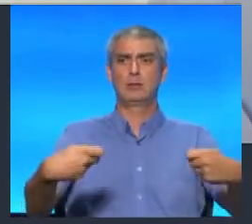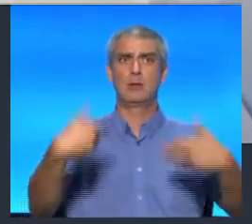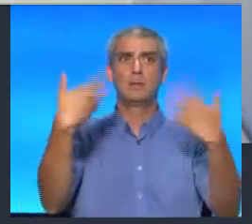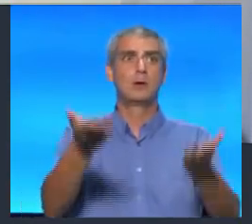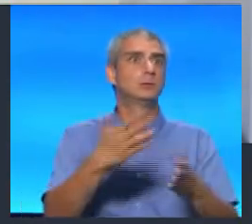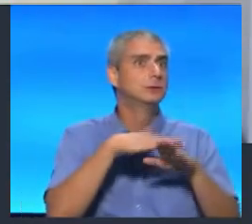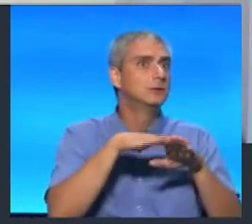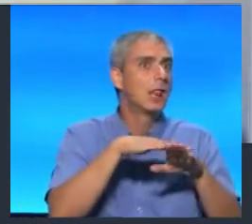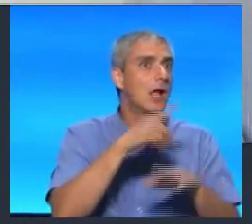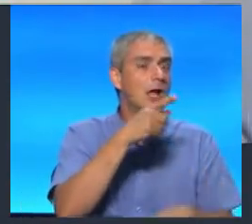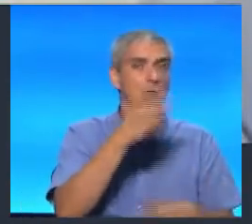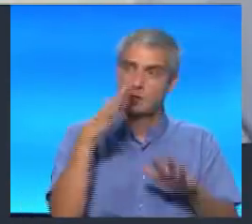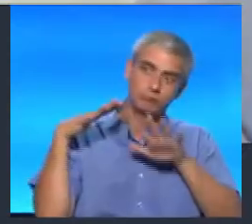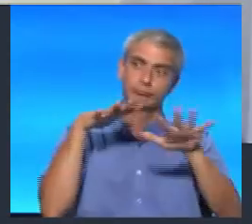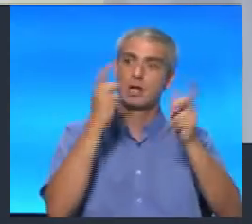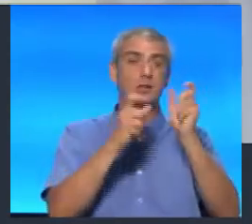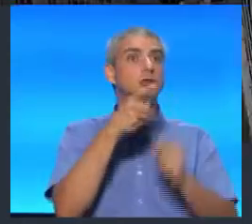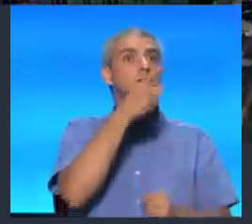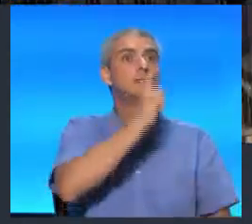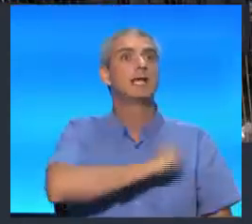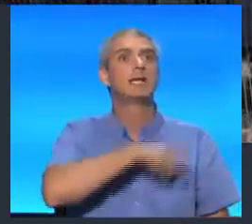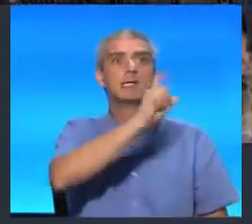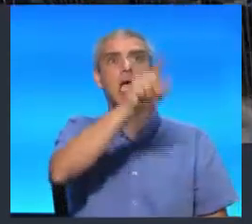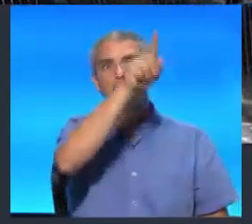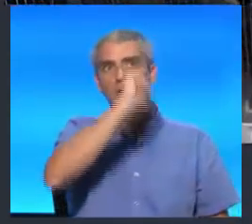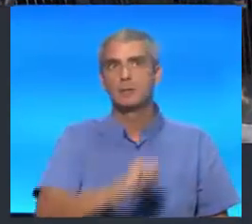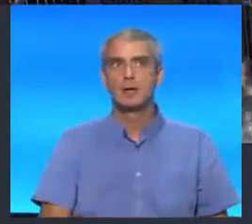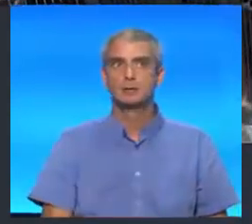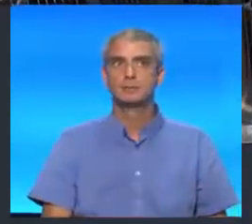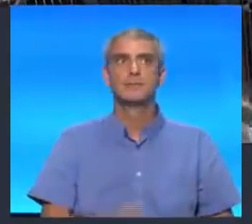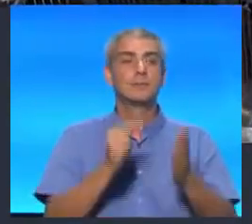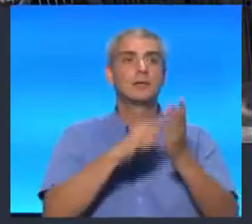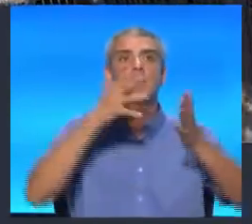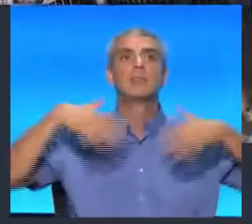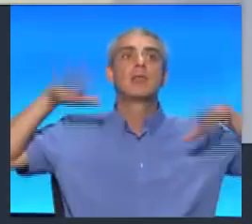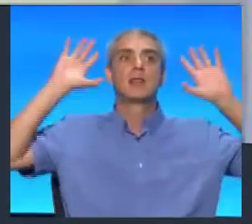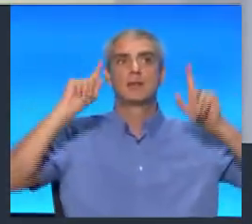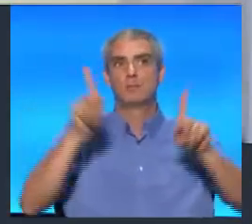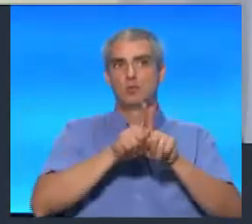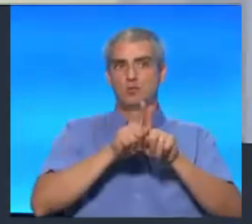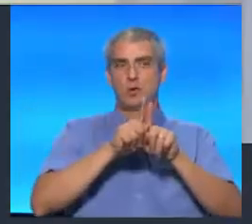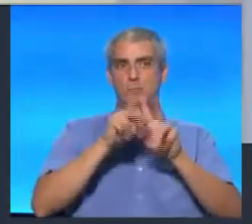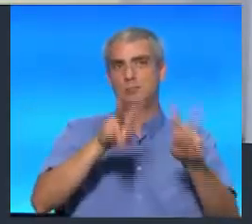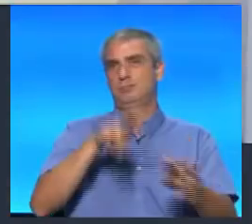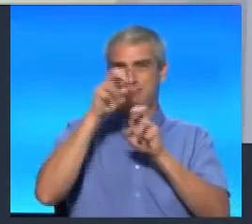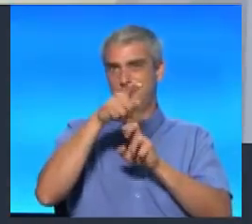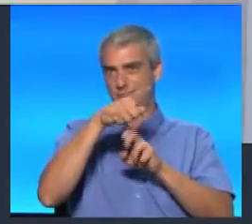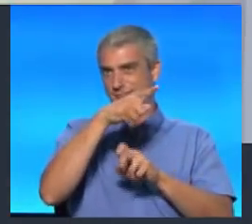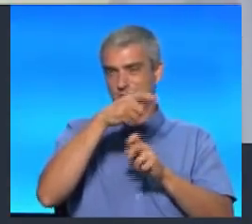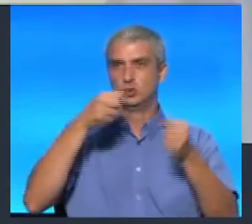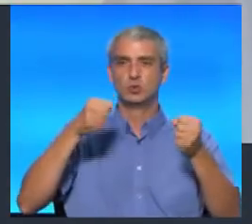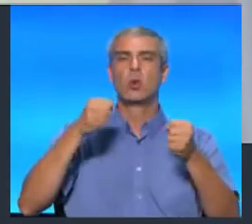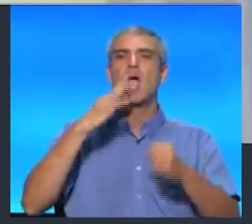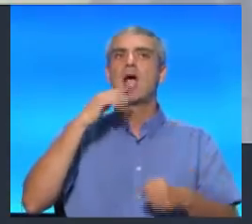סליחה, זה העירייה שמה. זה כי הם נכנעים לאלה שסוחטים אותם משוק